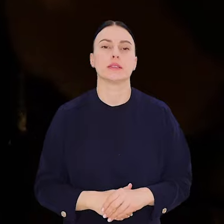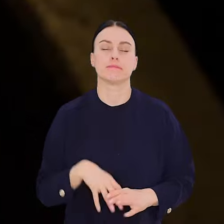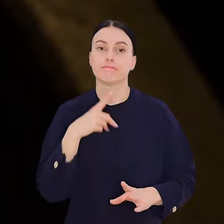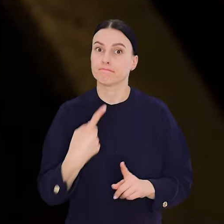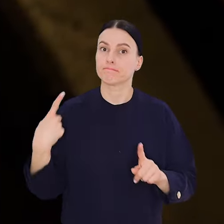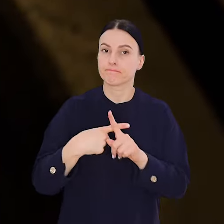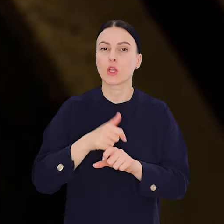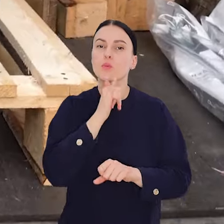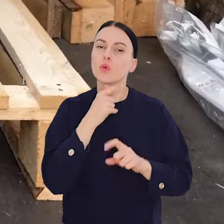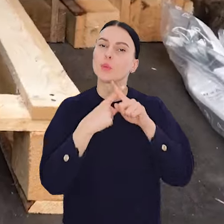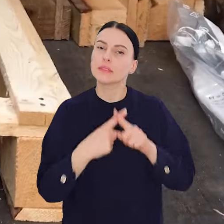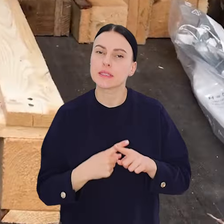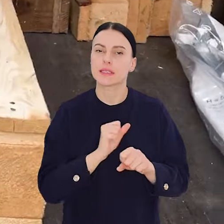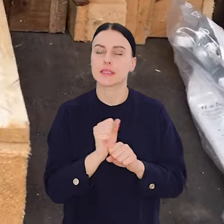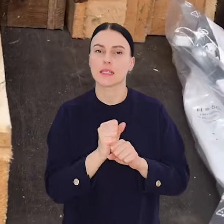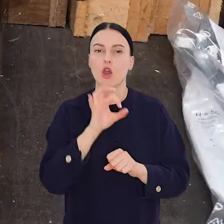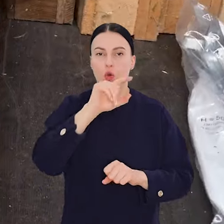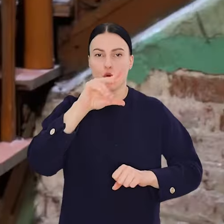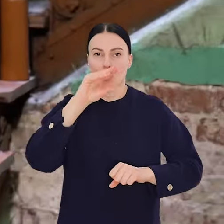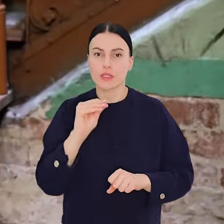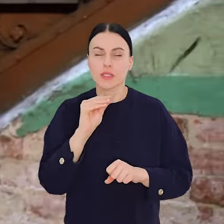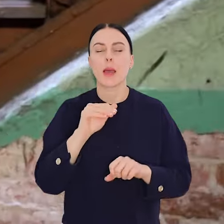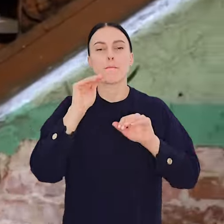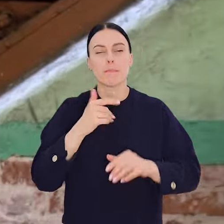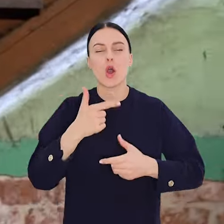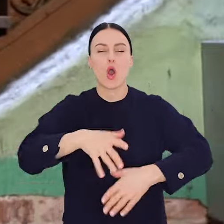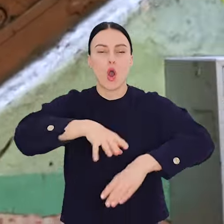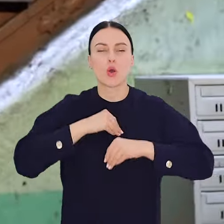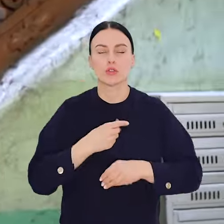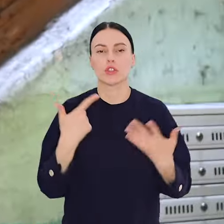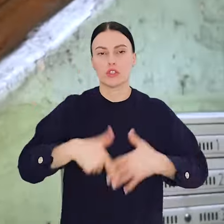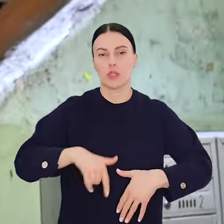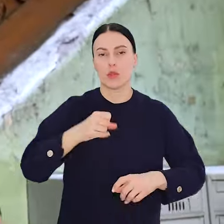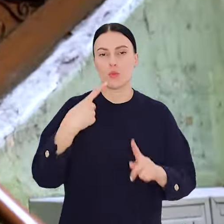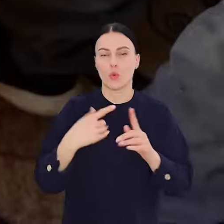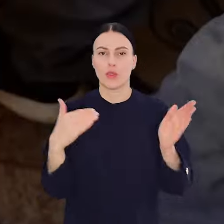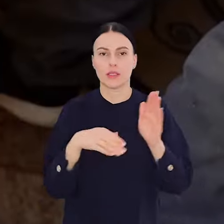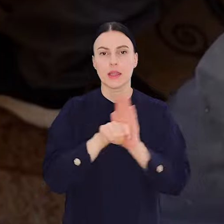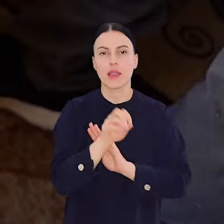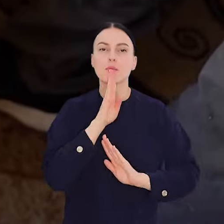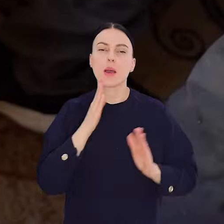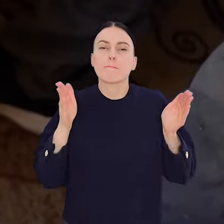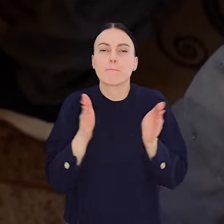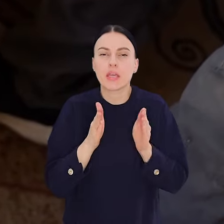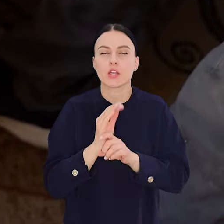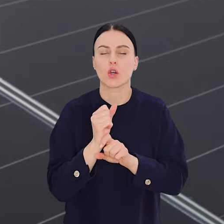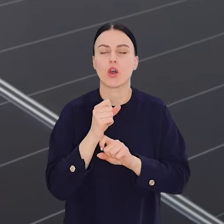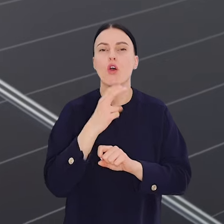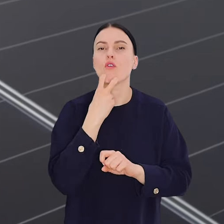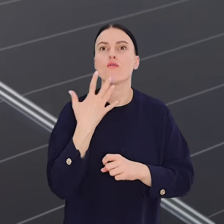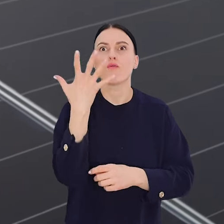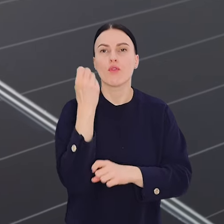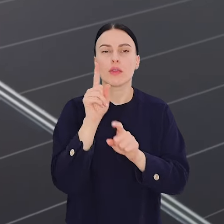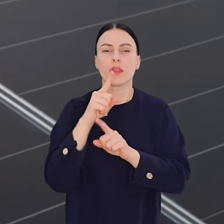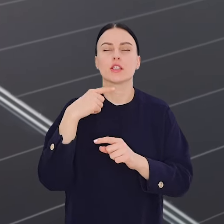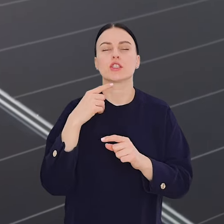złotych. A do tego pilotażowy program dofinansowania OZE, w którym można otrzymać 7,5 tysiąca złotych dla mikroinstalacji fotowoltaicznych